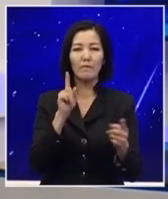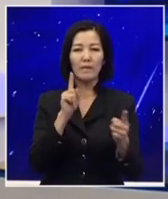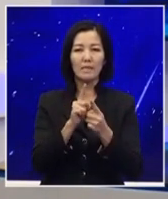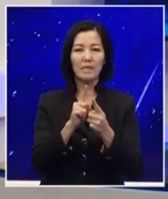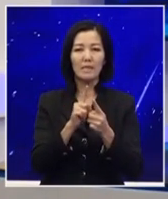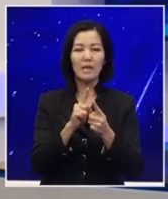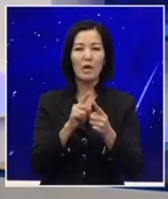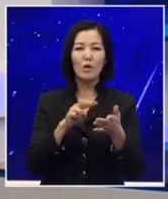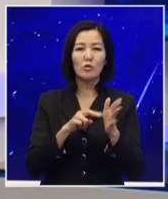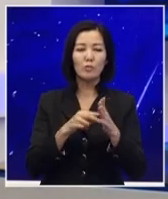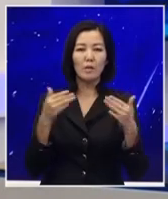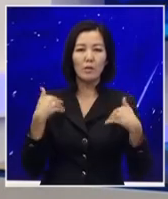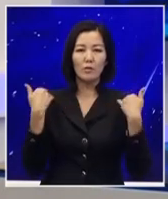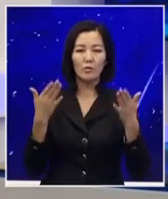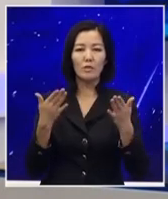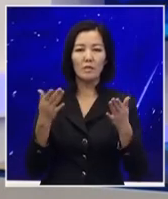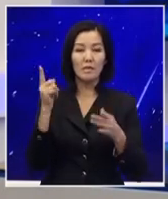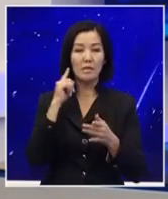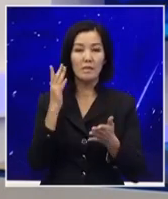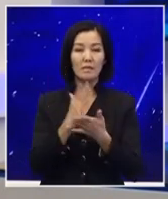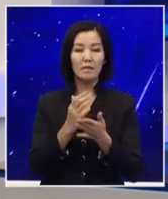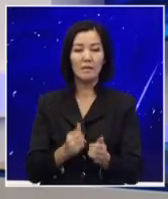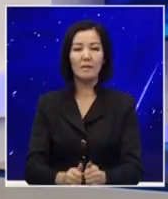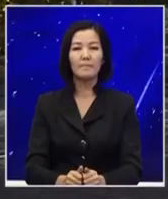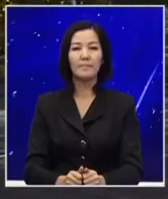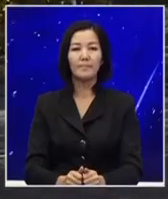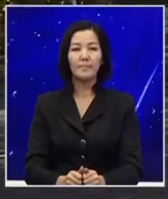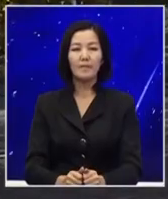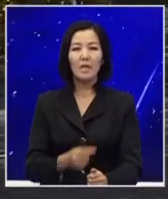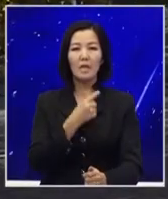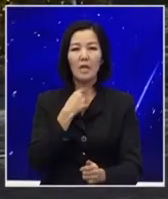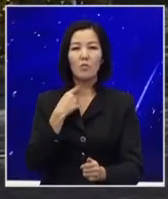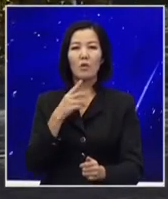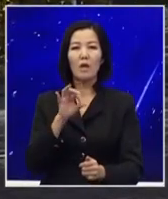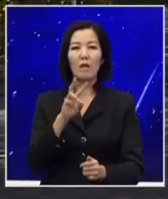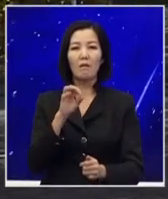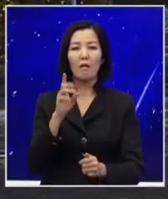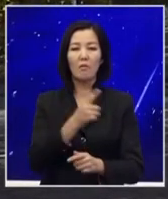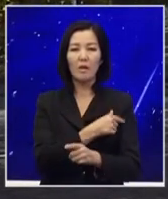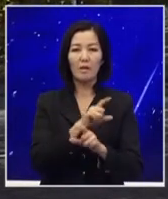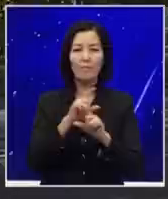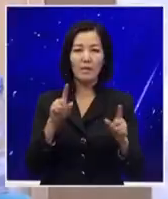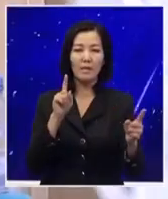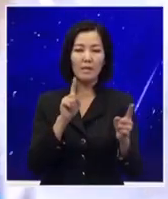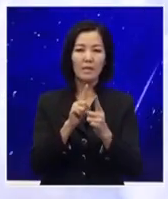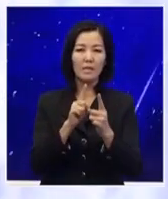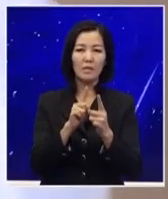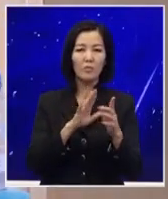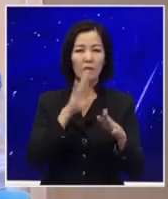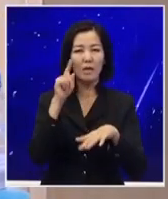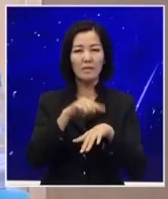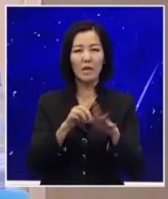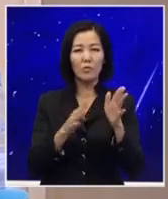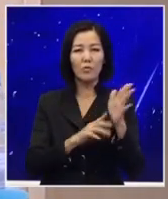өңірге жоспарланған ұсыныс тілектерін тыңдады. Талдорандағы онкологиялық емханадағы қабылдау таңғы сағат 9-да